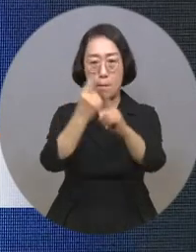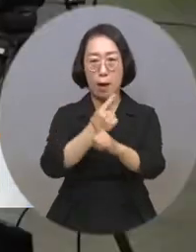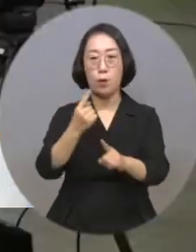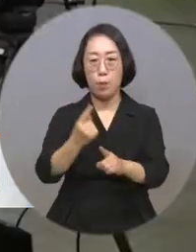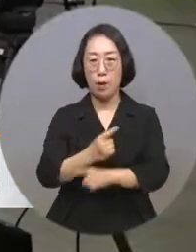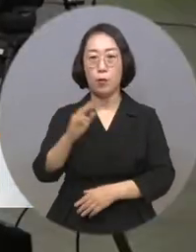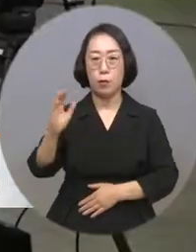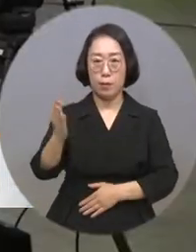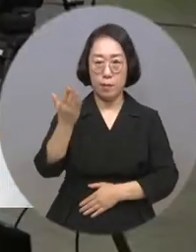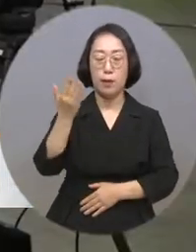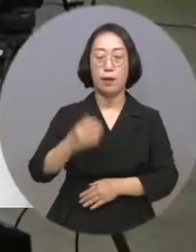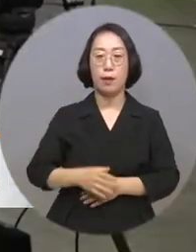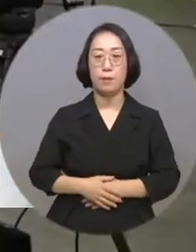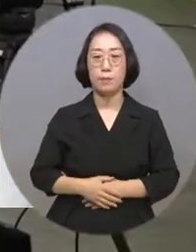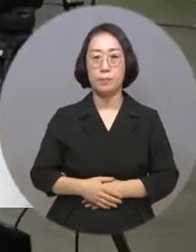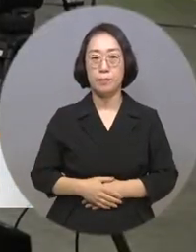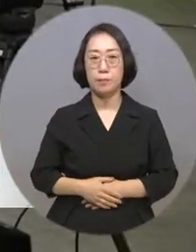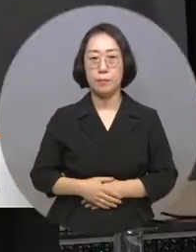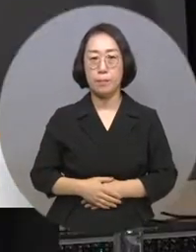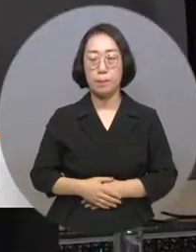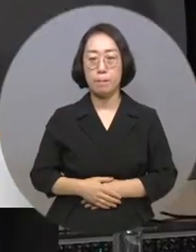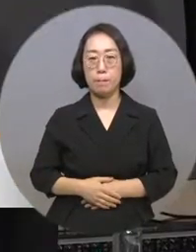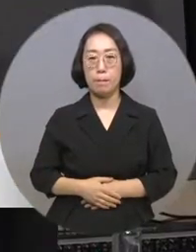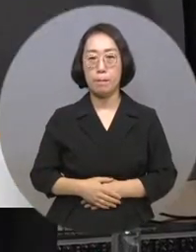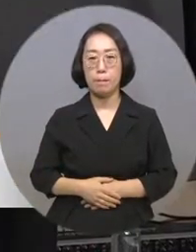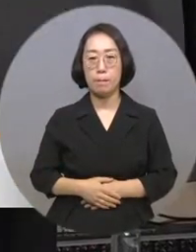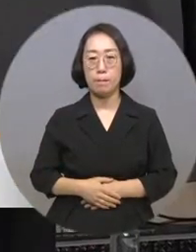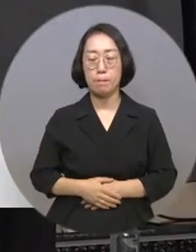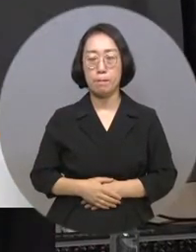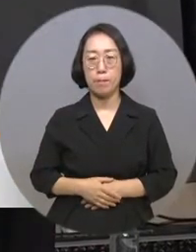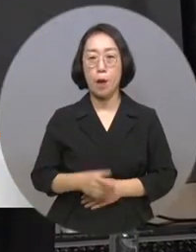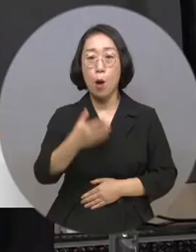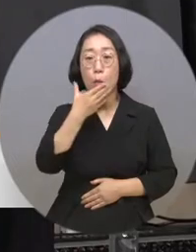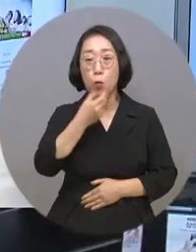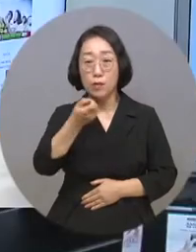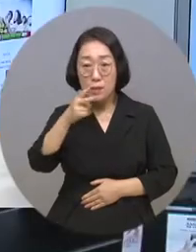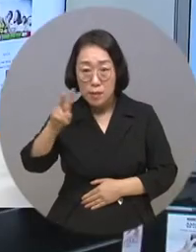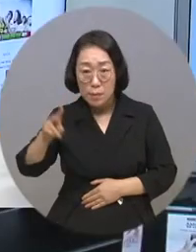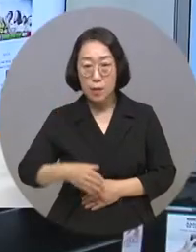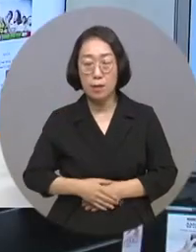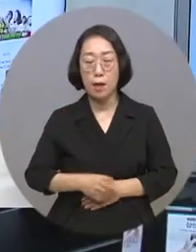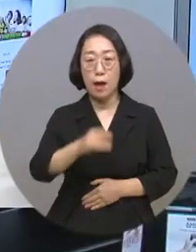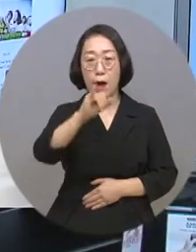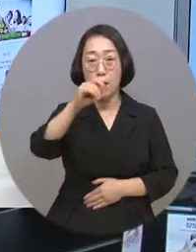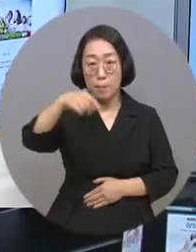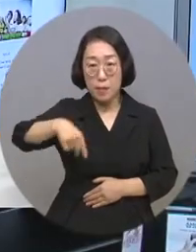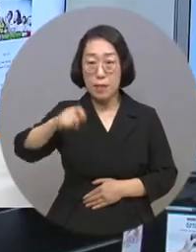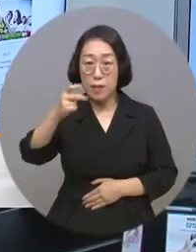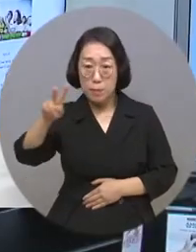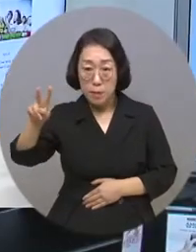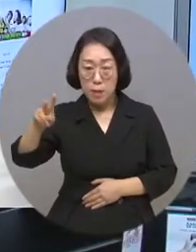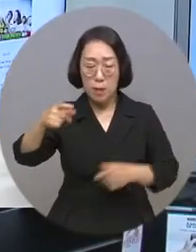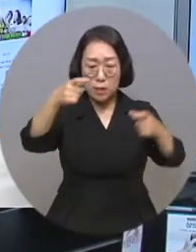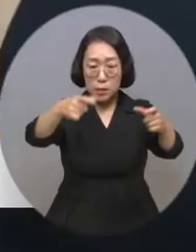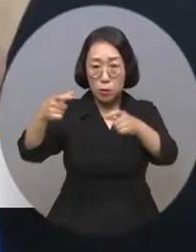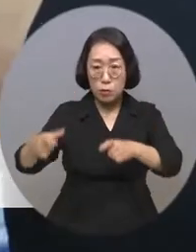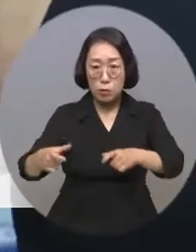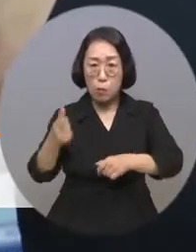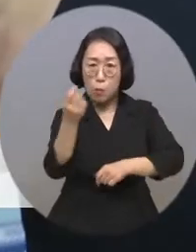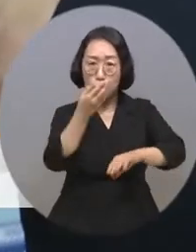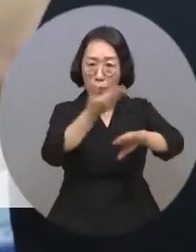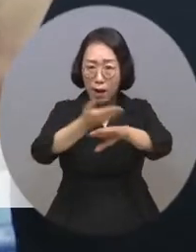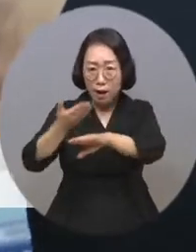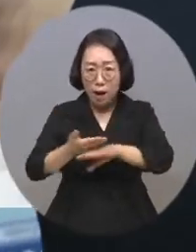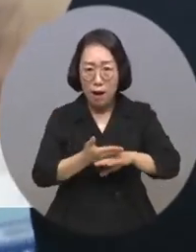번호가 199번으로 변경될 예정입니다. 그동안 복지TV는 IPTV와 지역 케이블별로 각기 다른